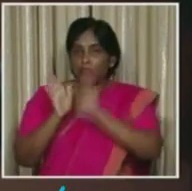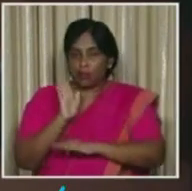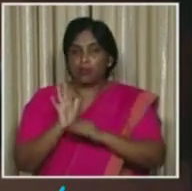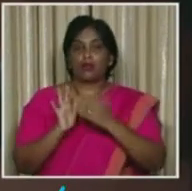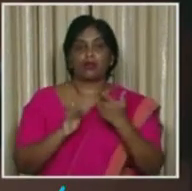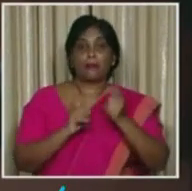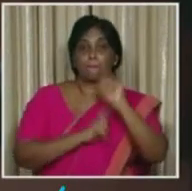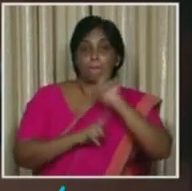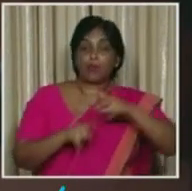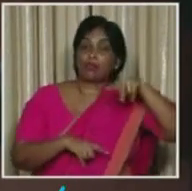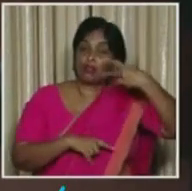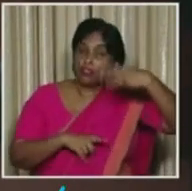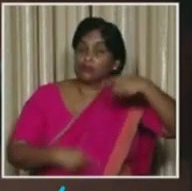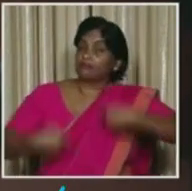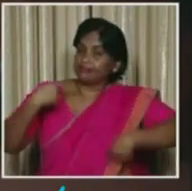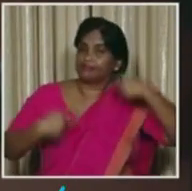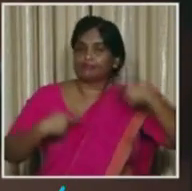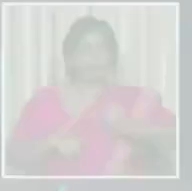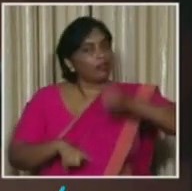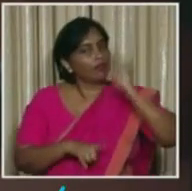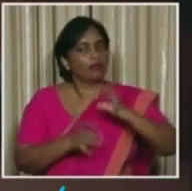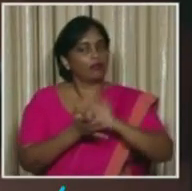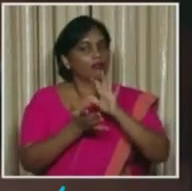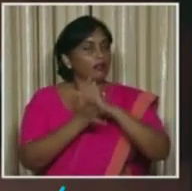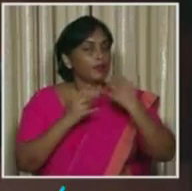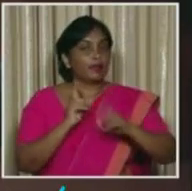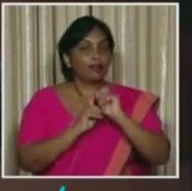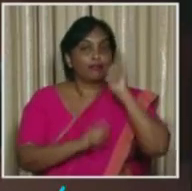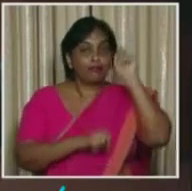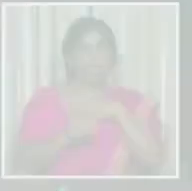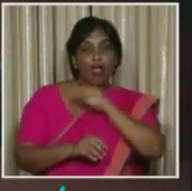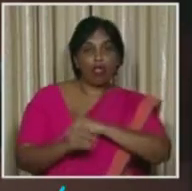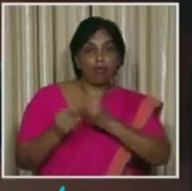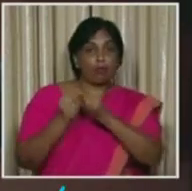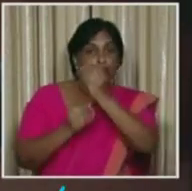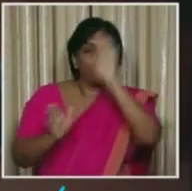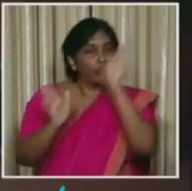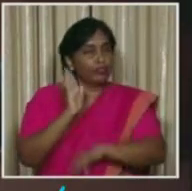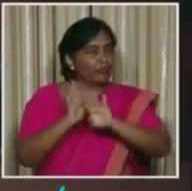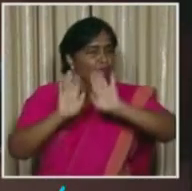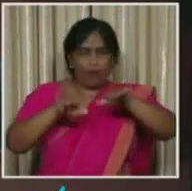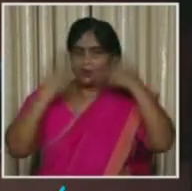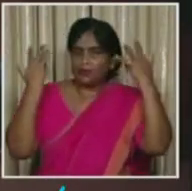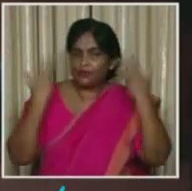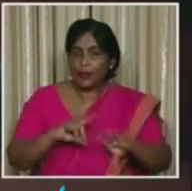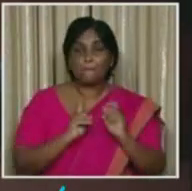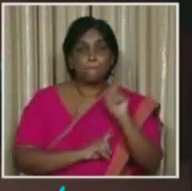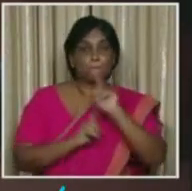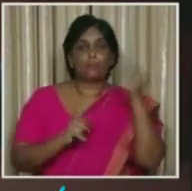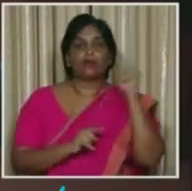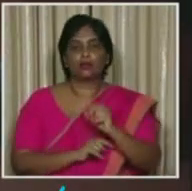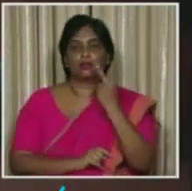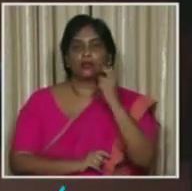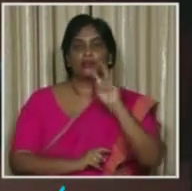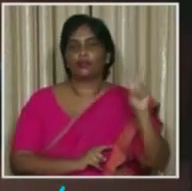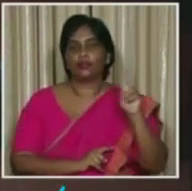මේ පාර්ලිමේන්තුවේ දවස් දෙකක් තුනක් විවාද කරලා ඒක සම්මත කරලා සේවකන් ලැබෙන්න ඕන ප්‍රතිලාභ කපලා ඔක්කොම ඉවරලා තිබේදී පාර්ලිමේන්තුවට අවිල කියන